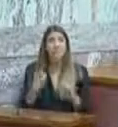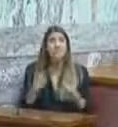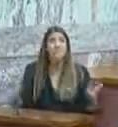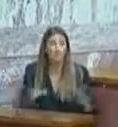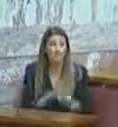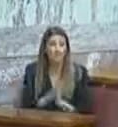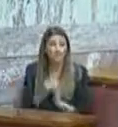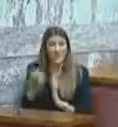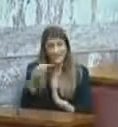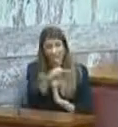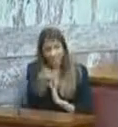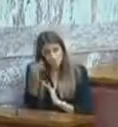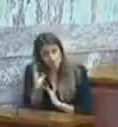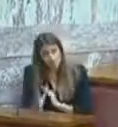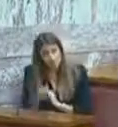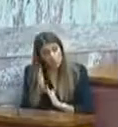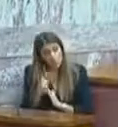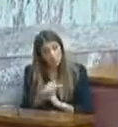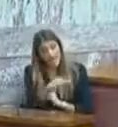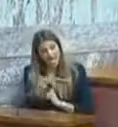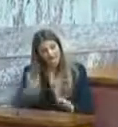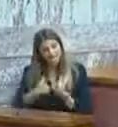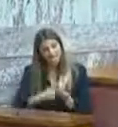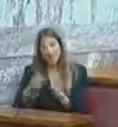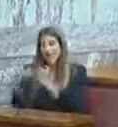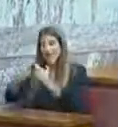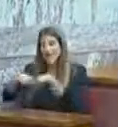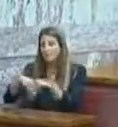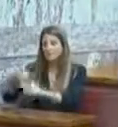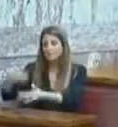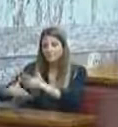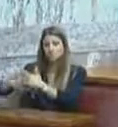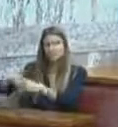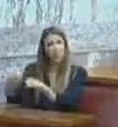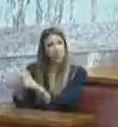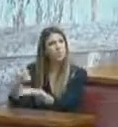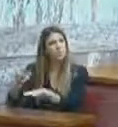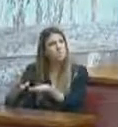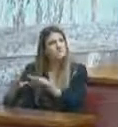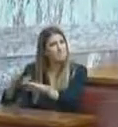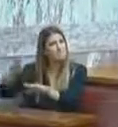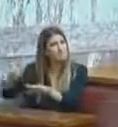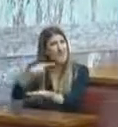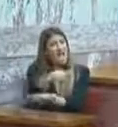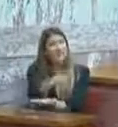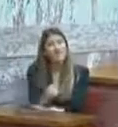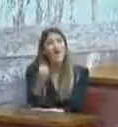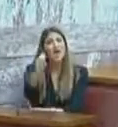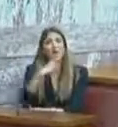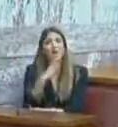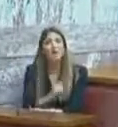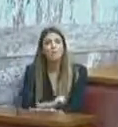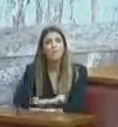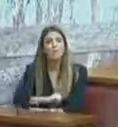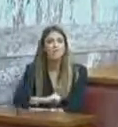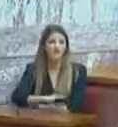τη δυνατότητα να οδηγήσετε εσείς εκεί που θέλετε την Επιτροπή με τις αποφάσεις και με τα απορρίμματά σας, αρνηθήκατε, φοβηθήκατε,